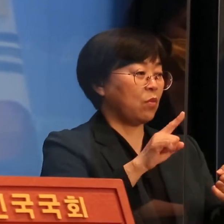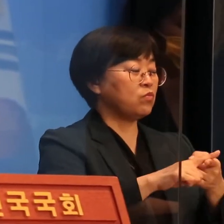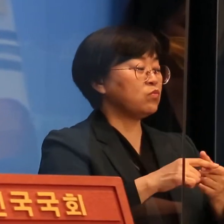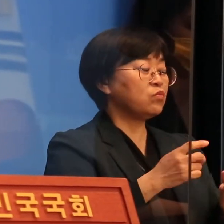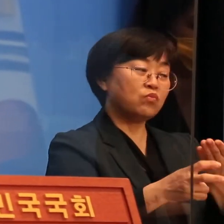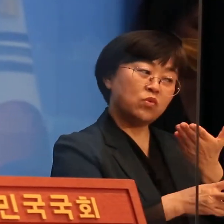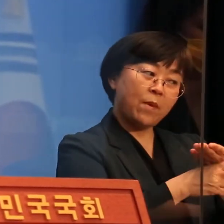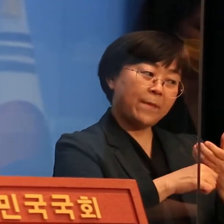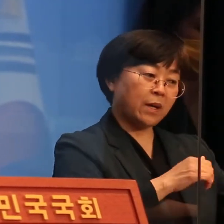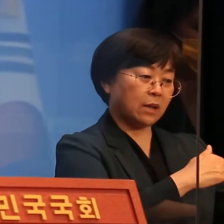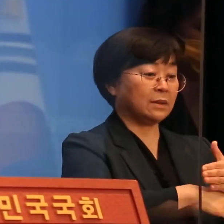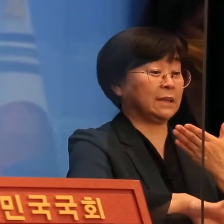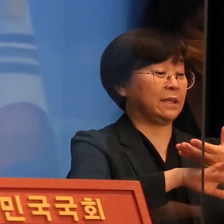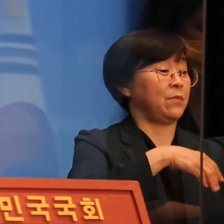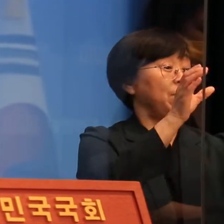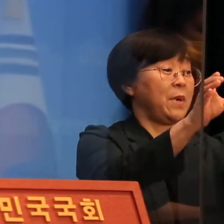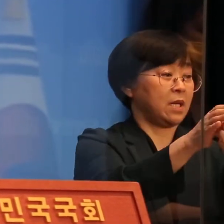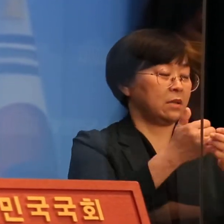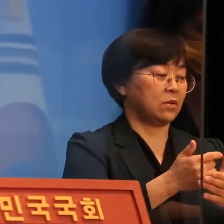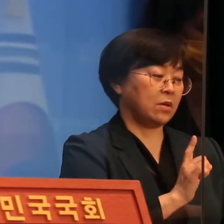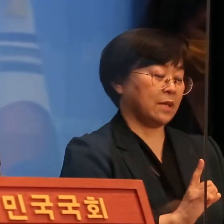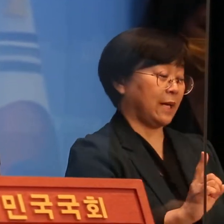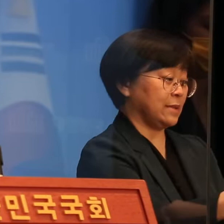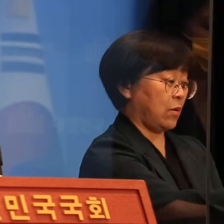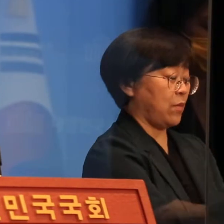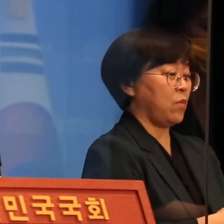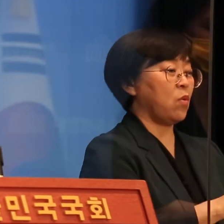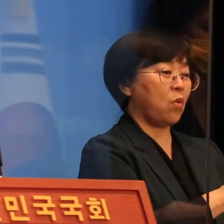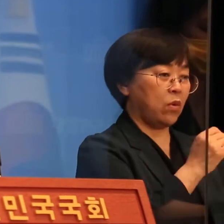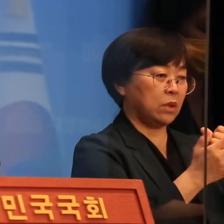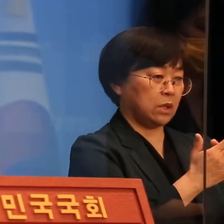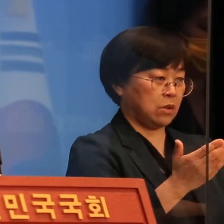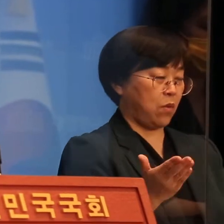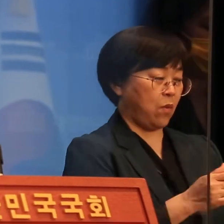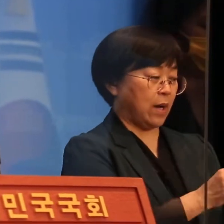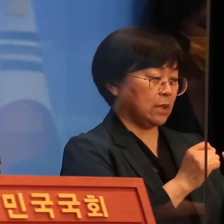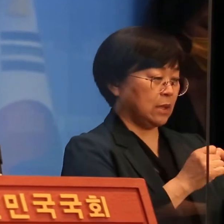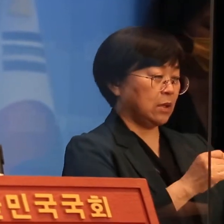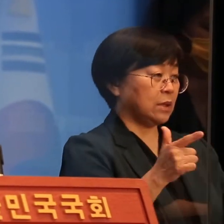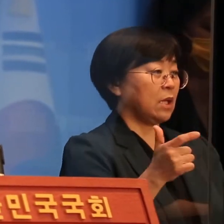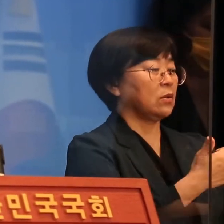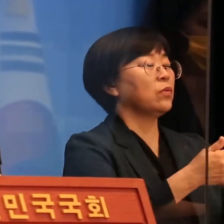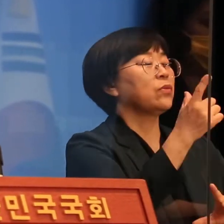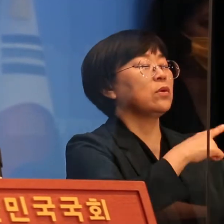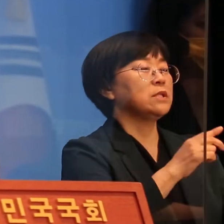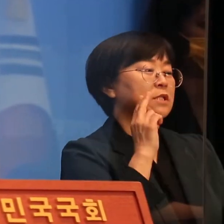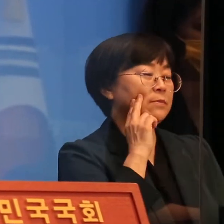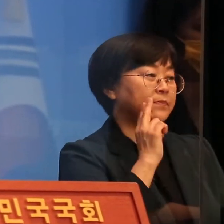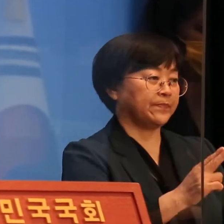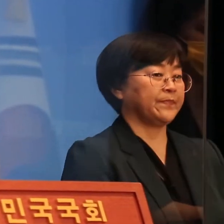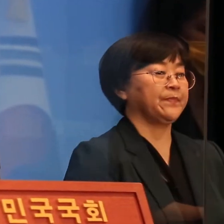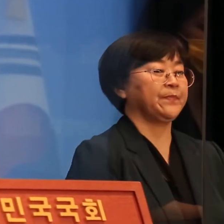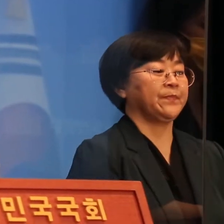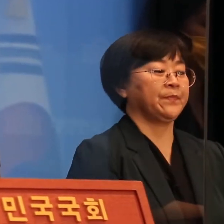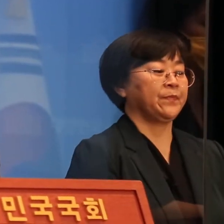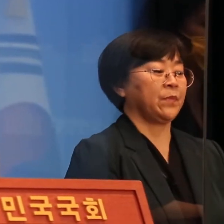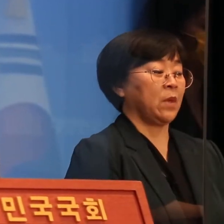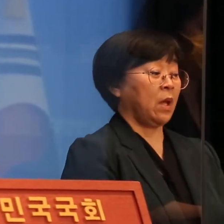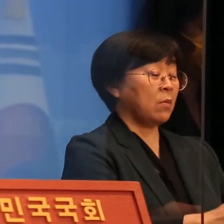파견과 아웃소싱 등 간접 고용의 확산 등으로 노동시장 이중구조는 더욱 공고해졌습니다.